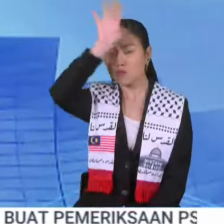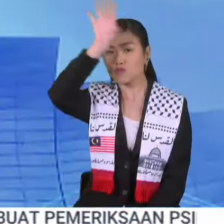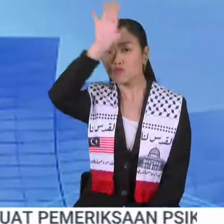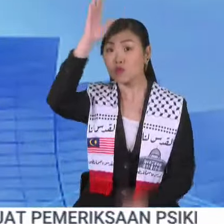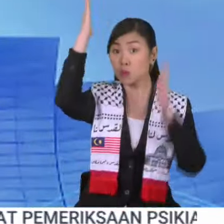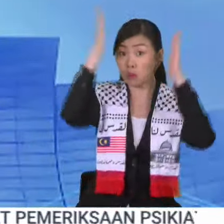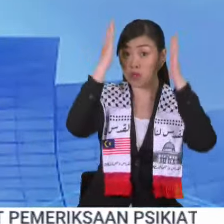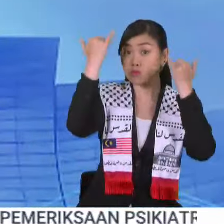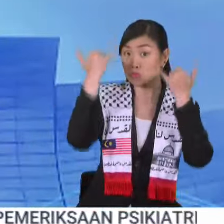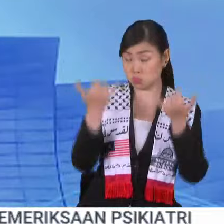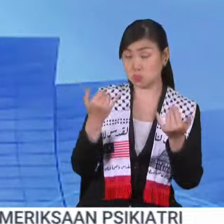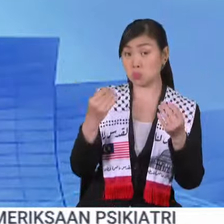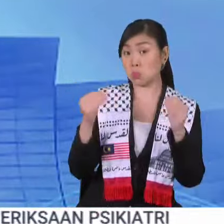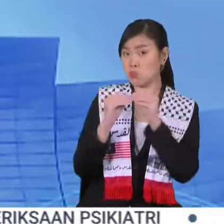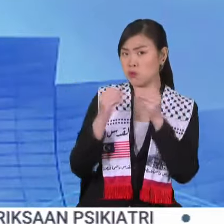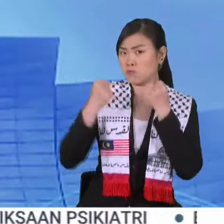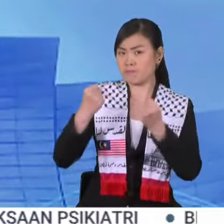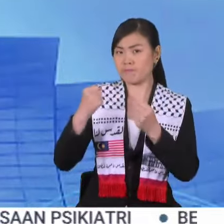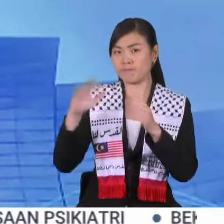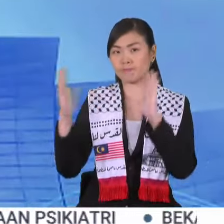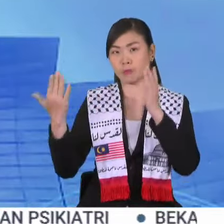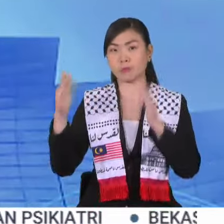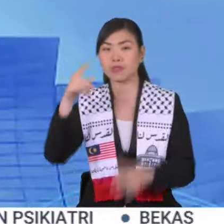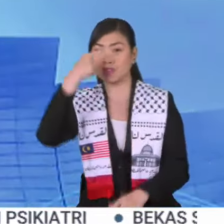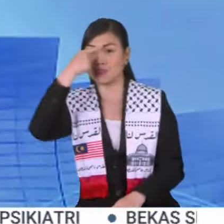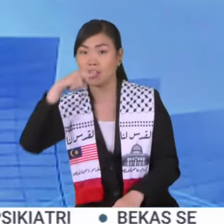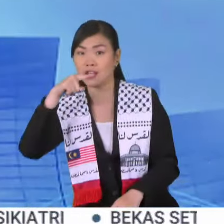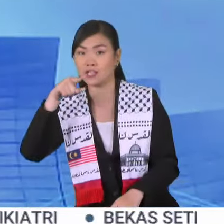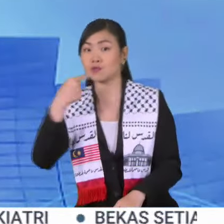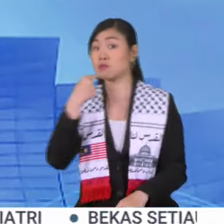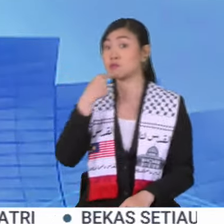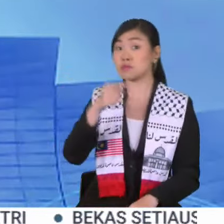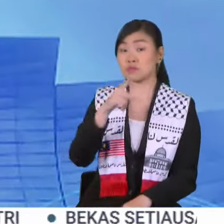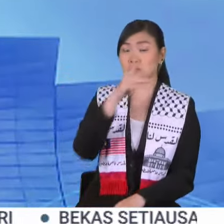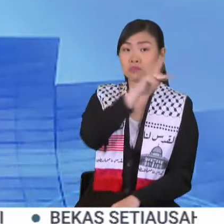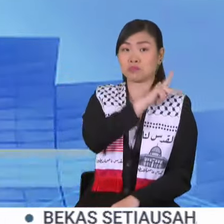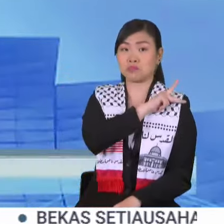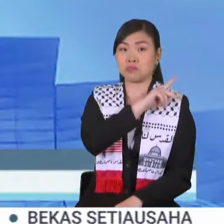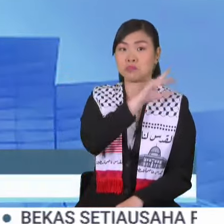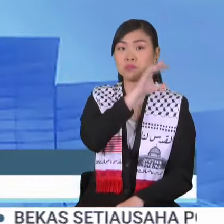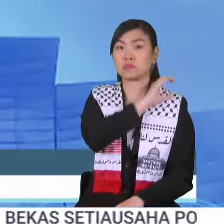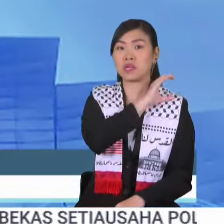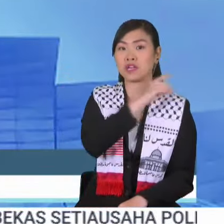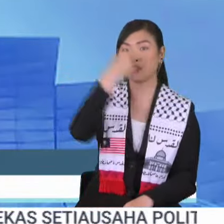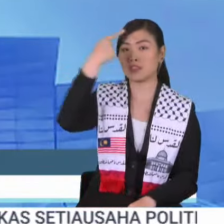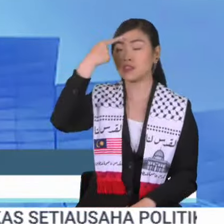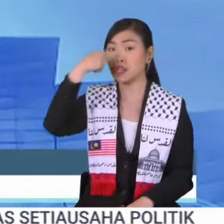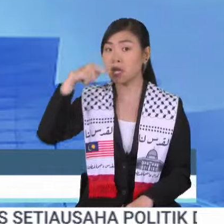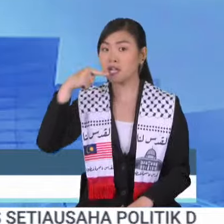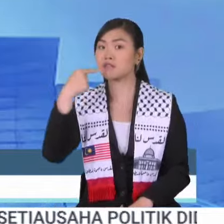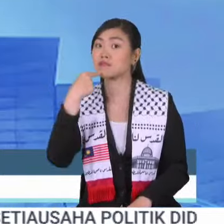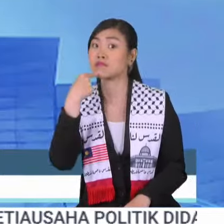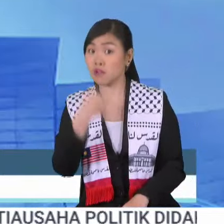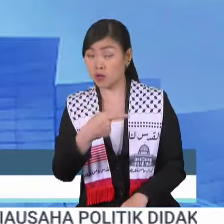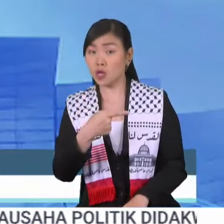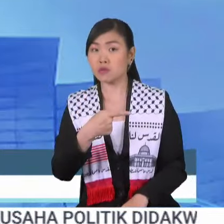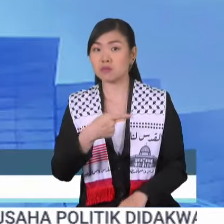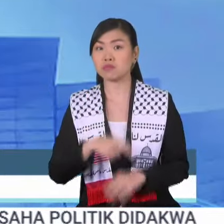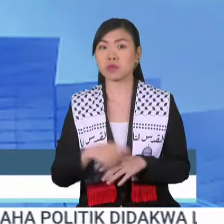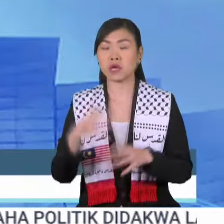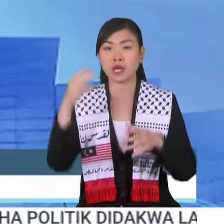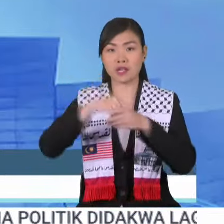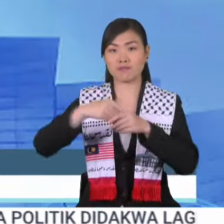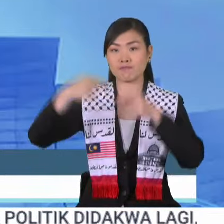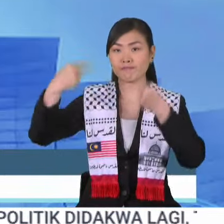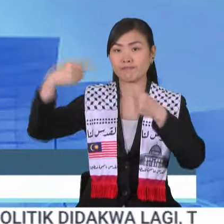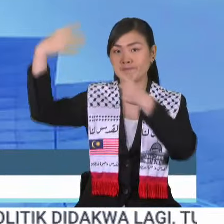Sepak takraw Malaysia kini lebih kuat berbanding Thailand. Itu pengakuan Ketua Jurulatih Thailand Supot Tumpracha